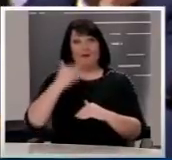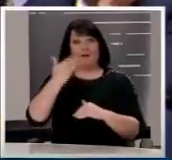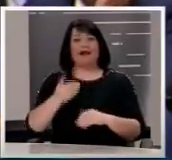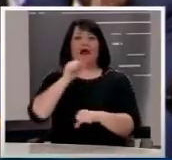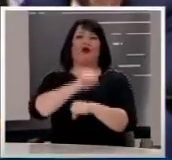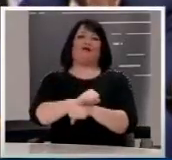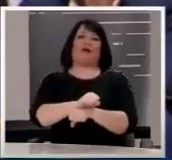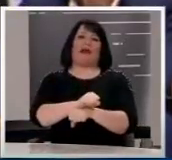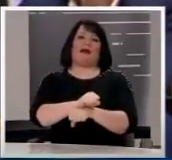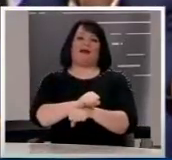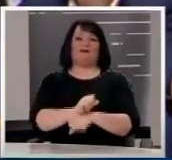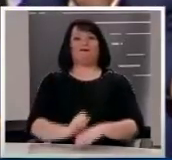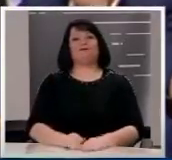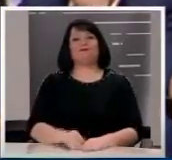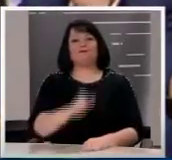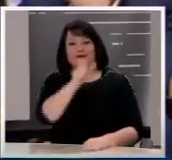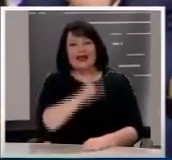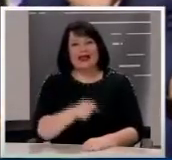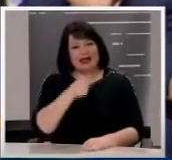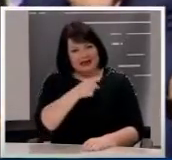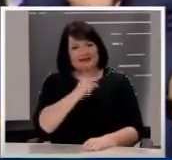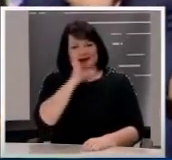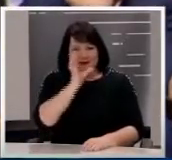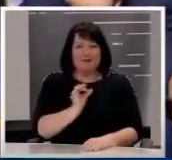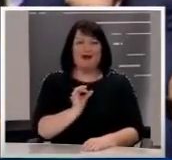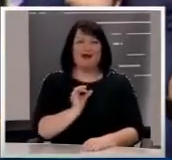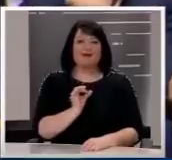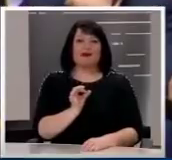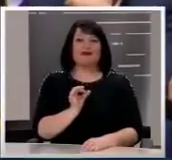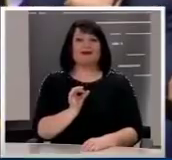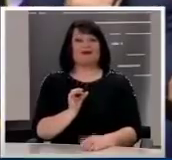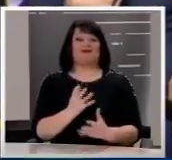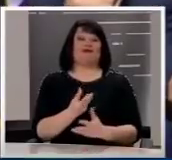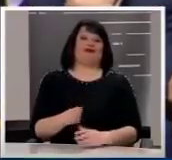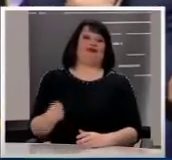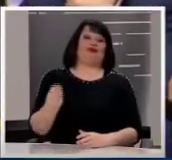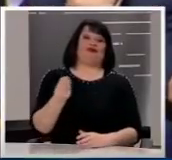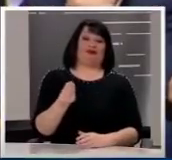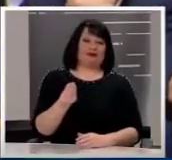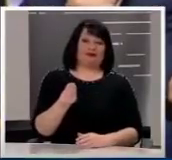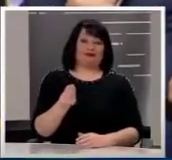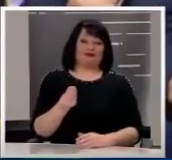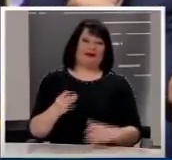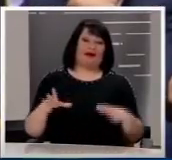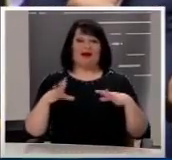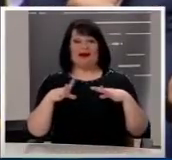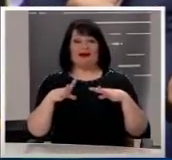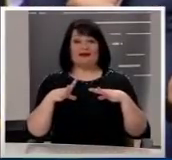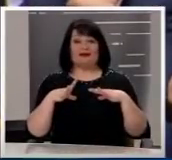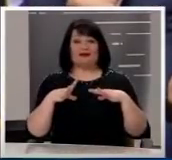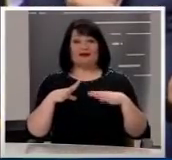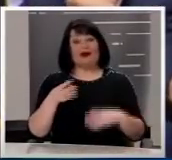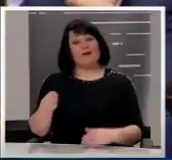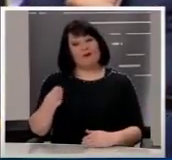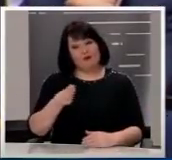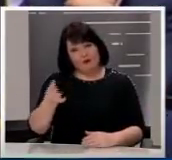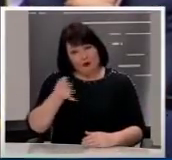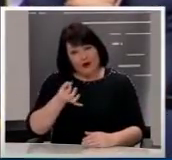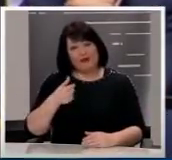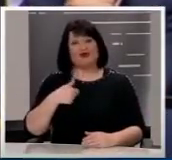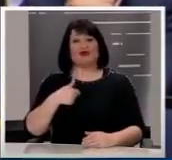Αλλά είσαστε πράγματι large εσείς και μας δίνετε την ευκαιρία να καθόμαστε στα έδρανα της αντιπολίτευσης. Πάντως